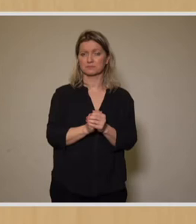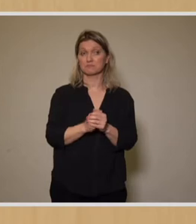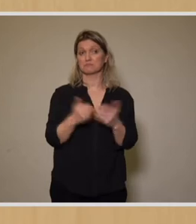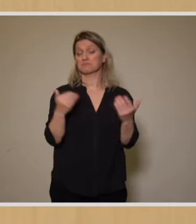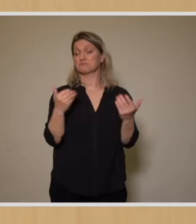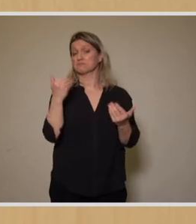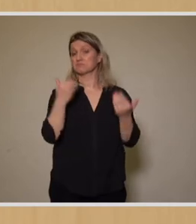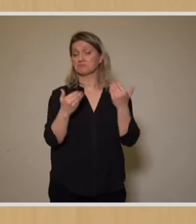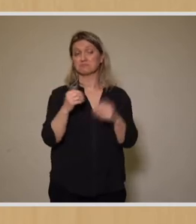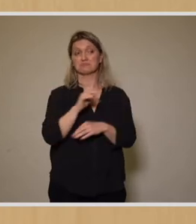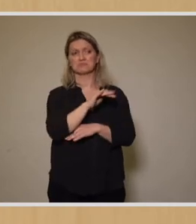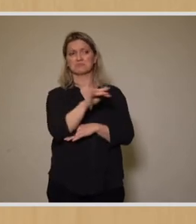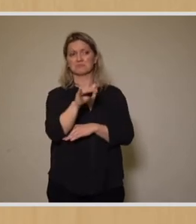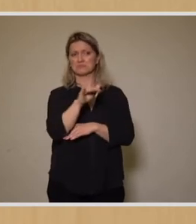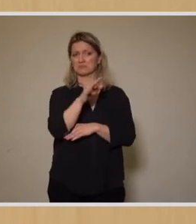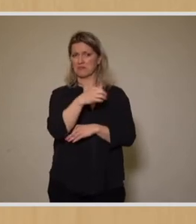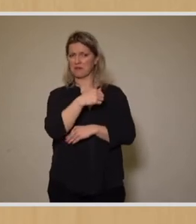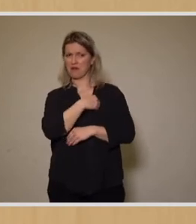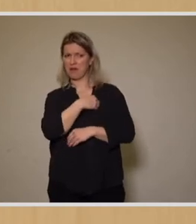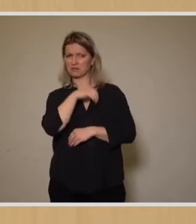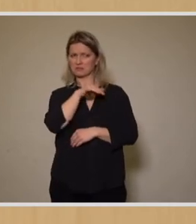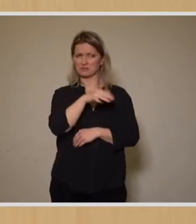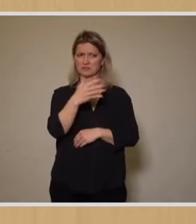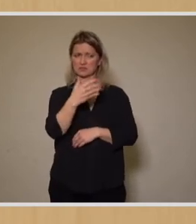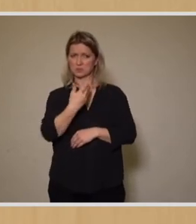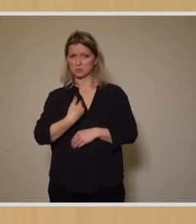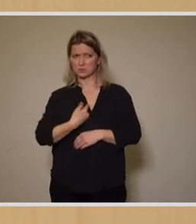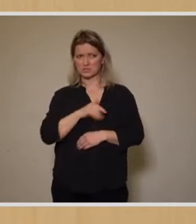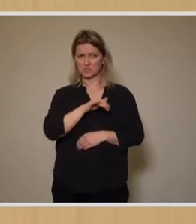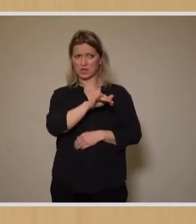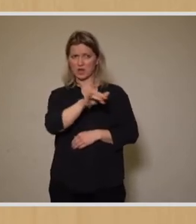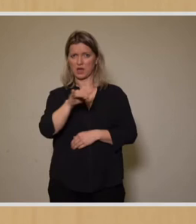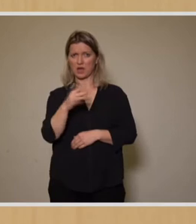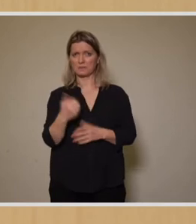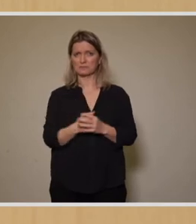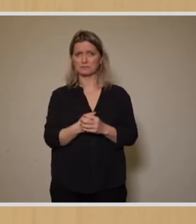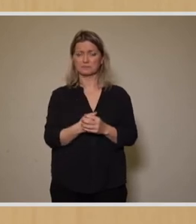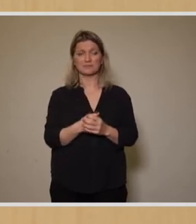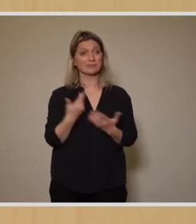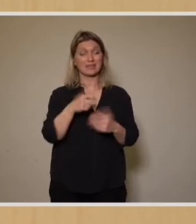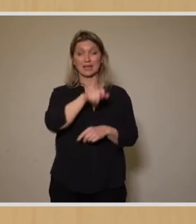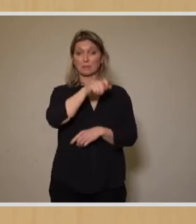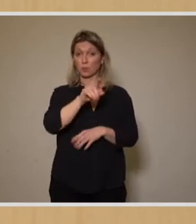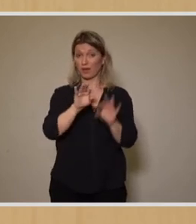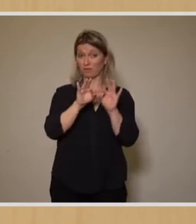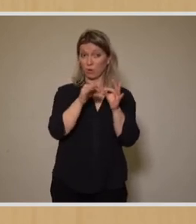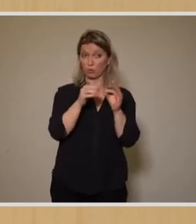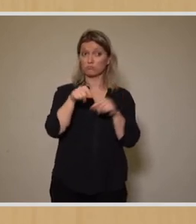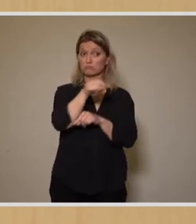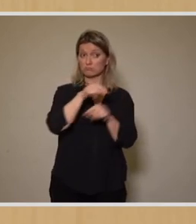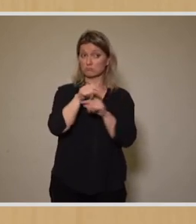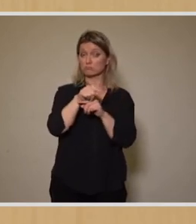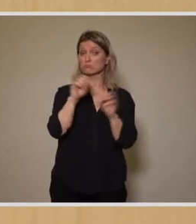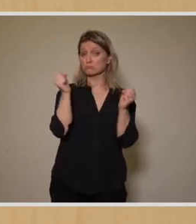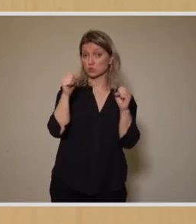die eine Angst nehmen bzw. eine Unsicherheit. So ein Bürgerforum kann auch Dinge beschließen, denn jeder,